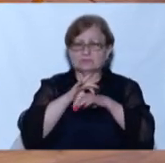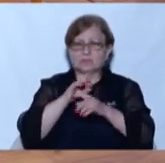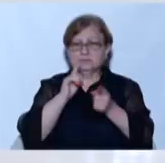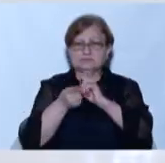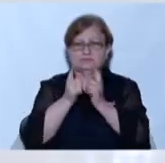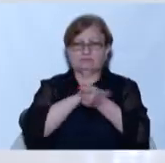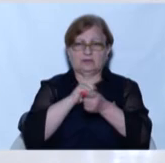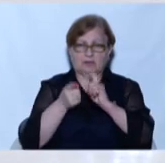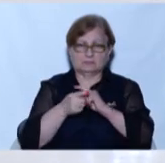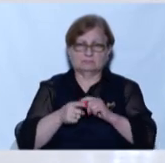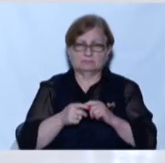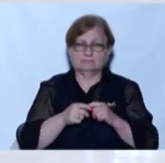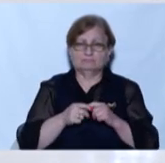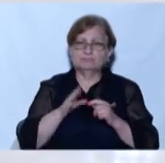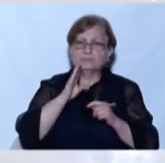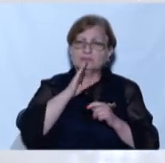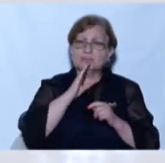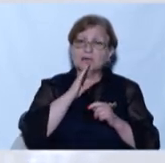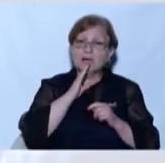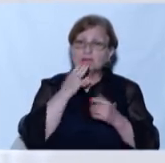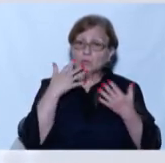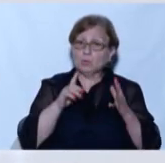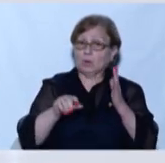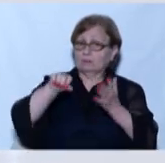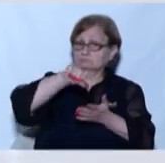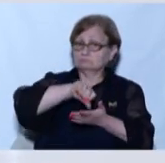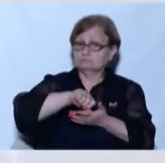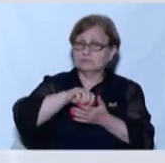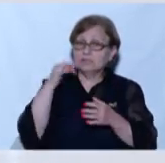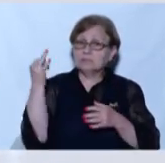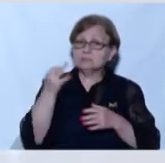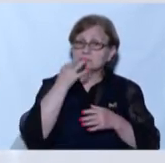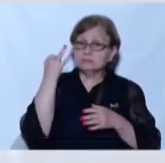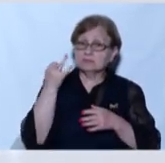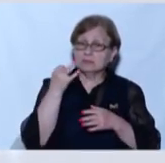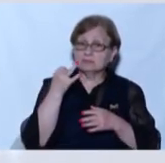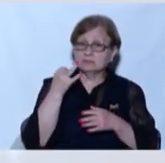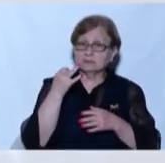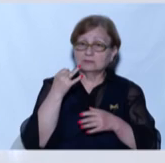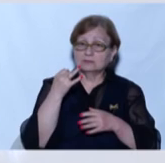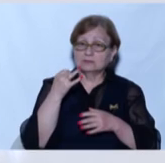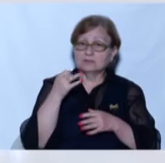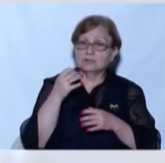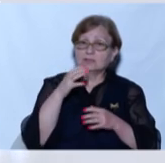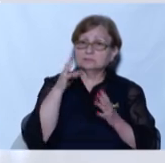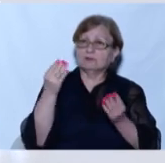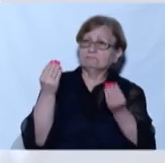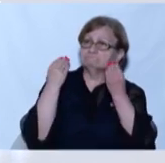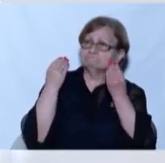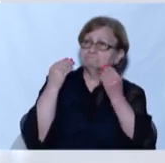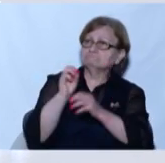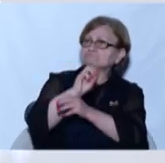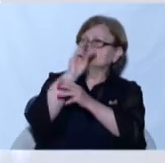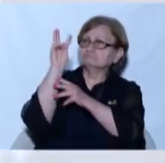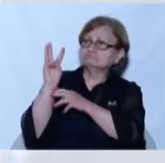და ასე შემდეგ. ქალი ხდება ძალიან საინტერესო რამ არის, ქალი ხდება განდიდების და განხრთობის აი ესე იგი